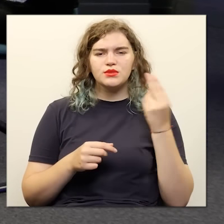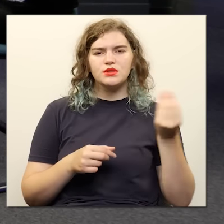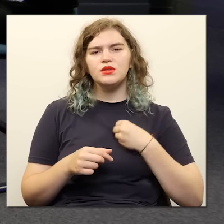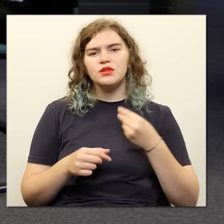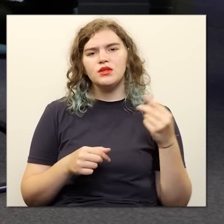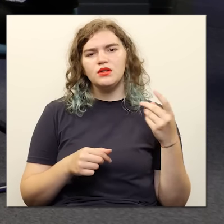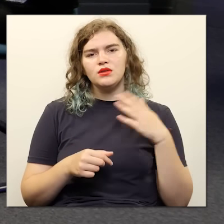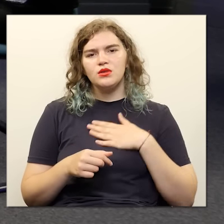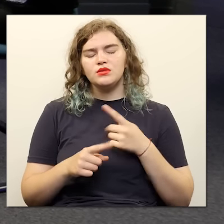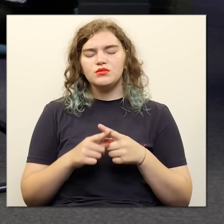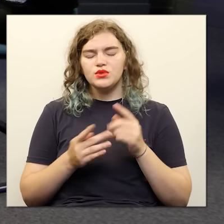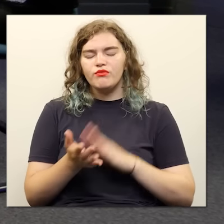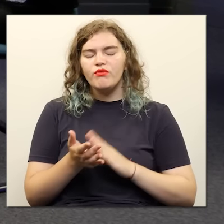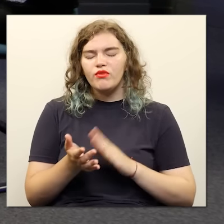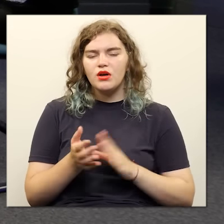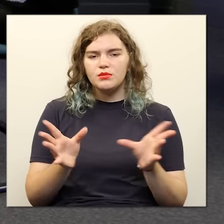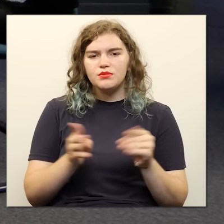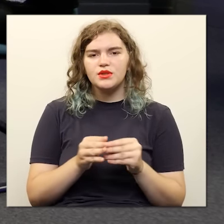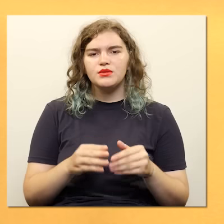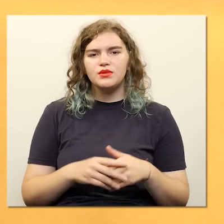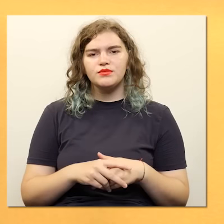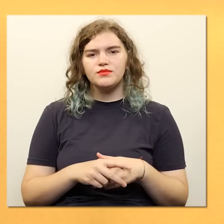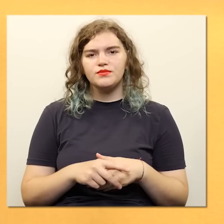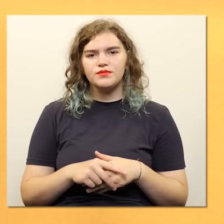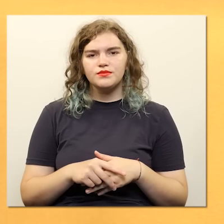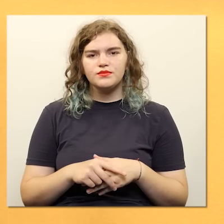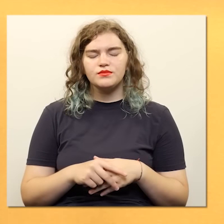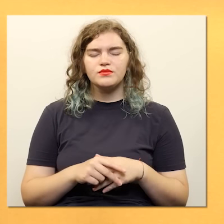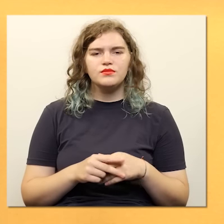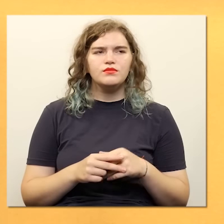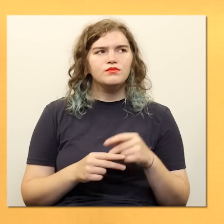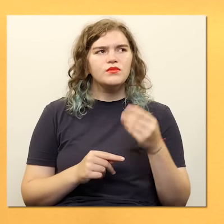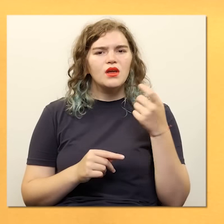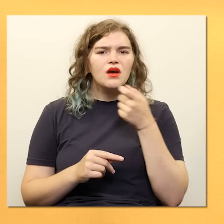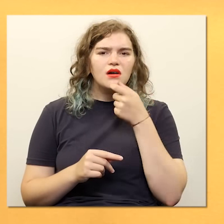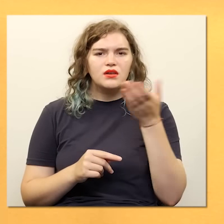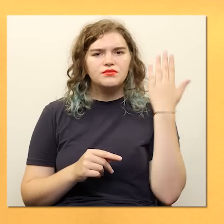dorința și El dă și înfăptuirea. Da. Plinirea, așa-i.